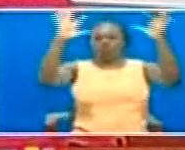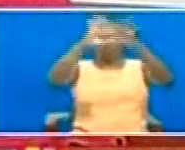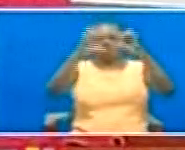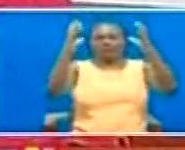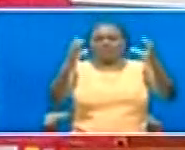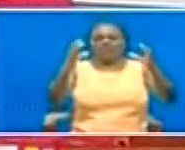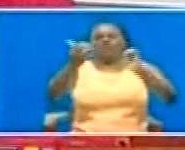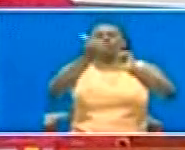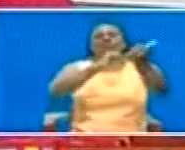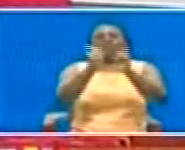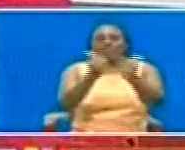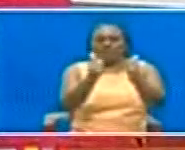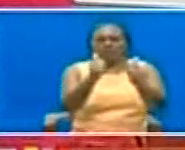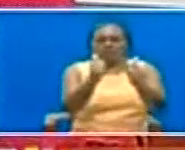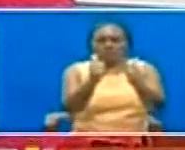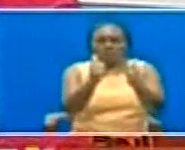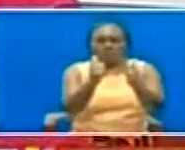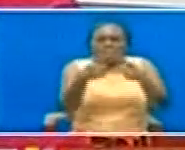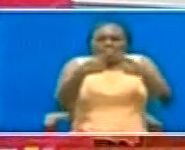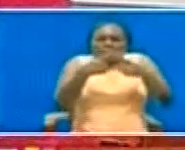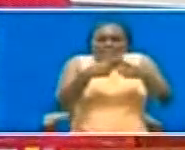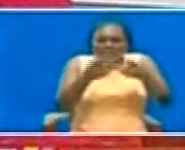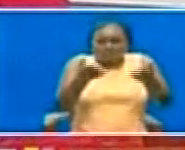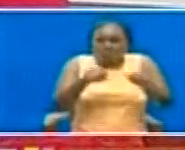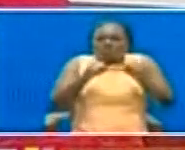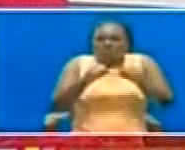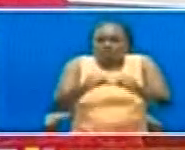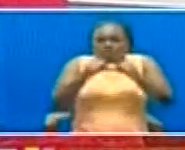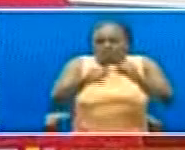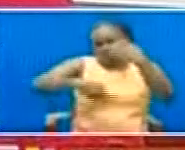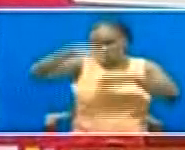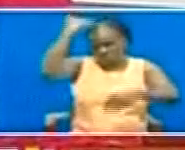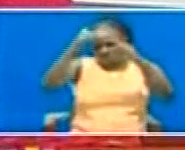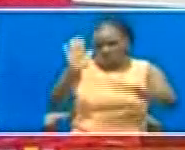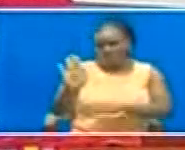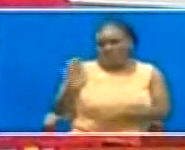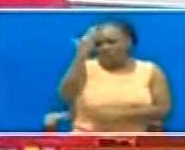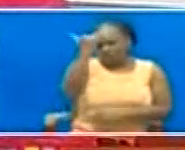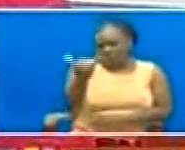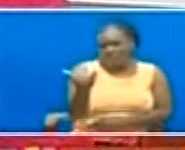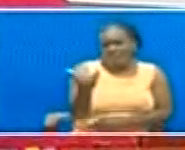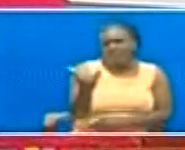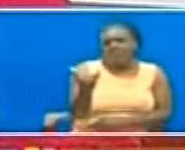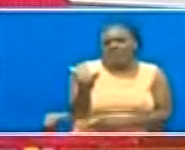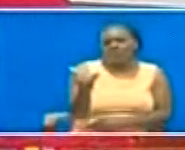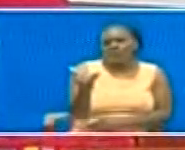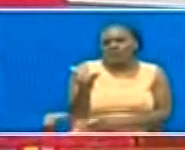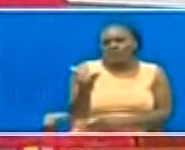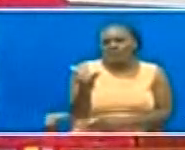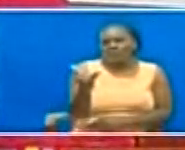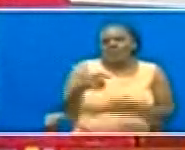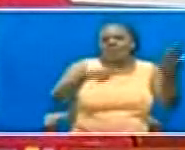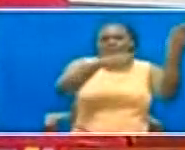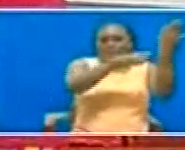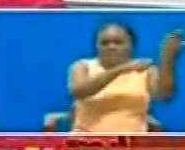kuu. Sasa ligi kubwa. Lakini bado unaendelea kucheza university yako. Kwa sababu pia